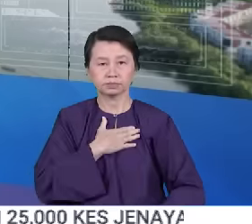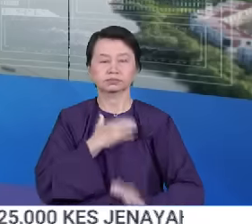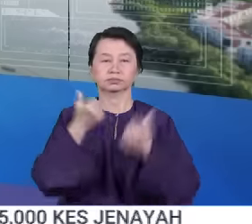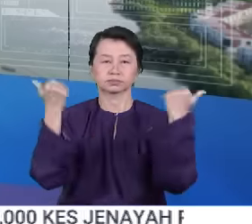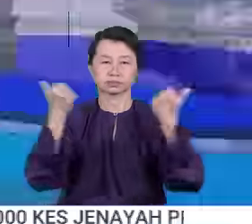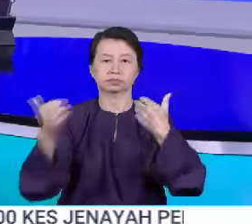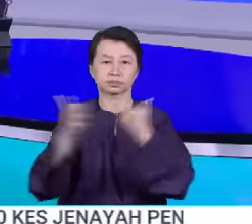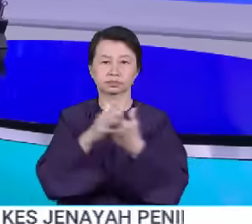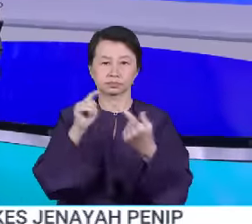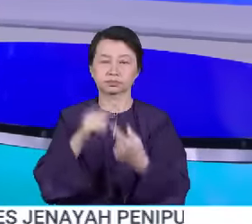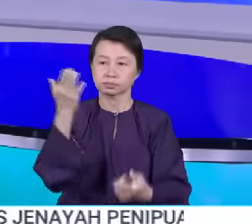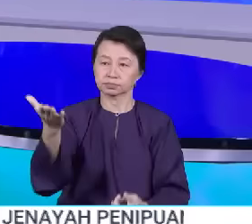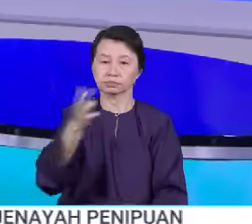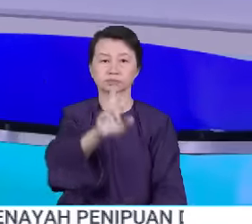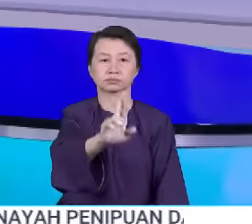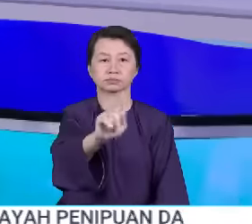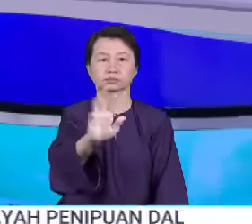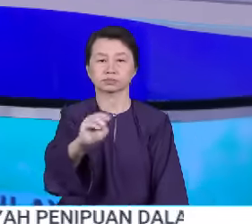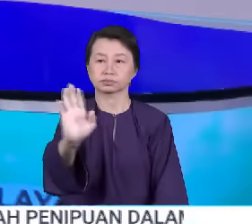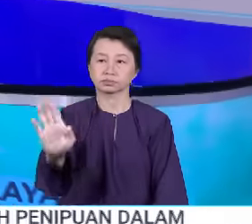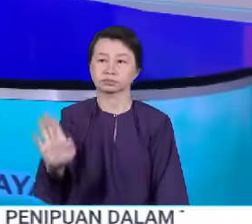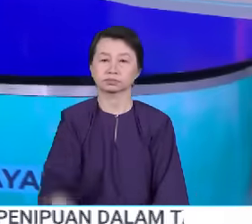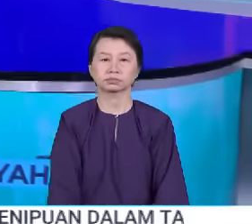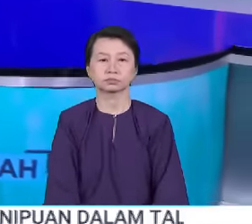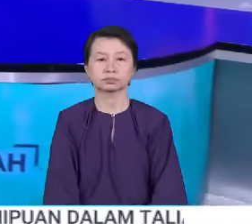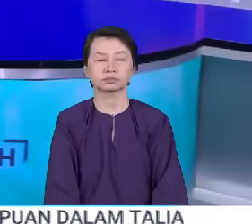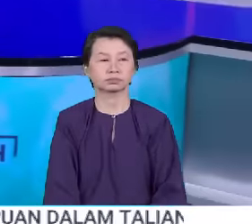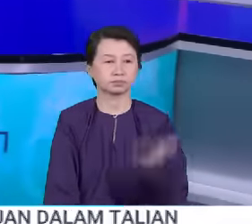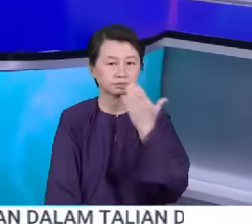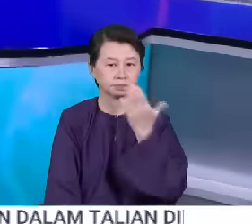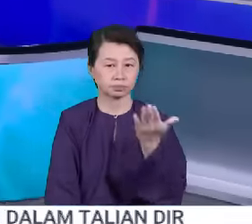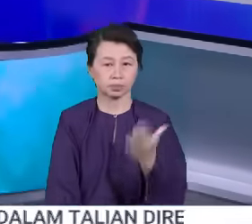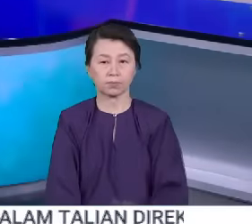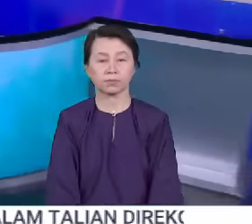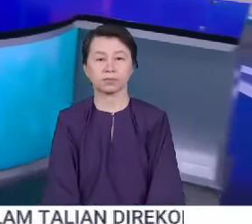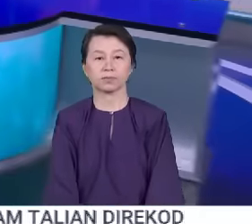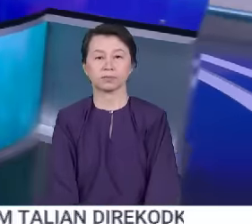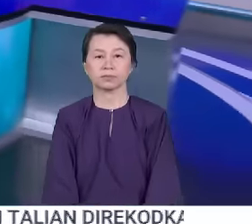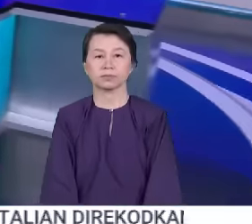kembali bersama dengan Miza di Angkasa Puri. Miza. Baik, terima kasih, Redwin.